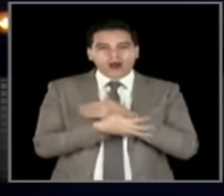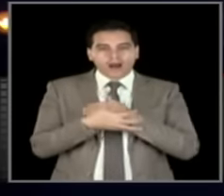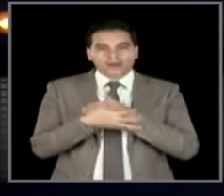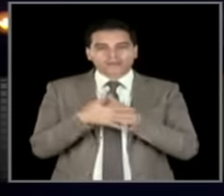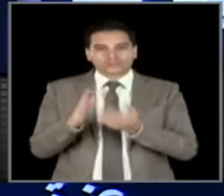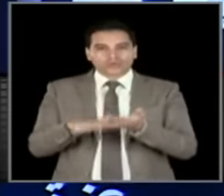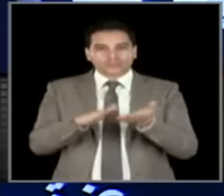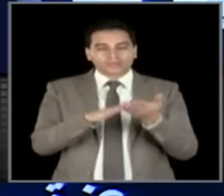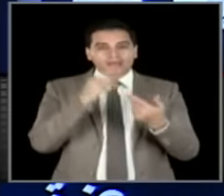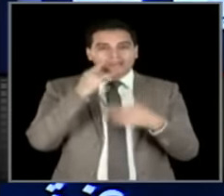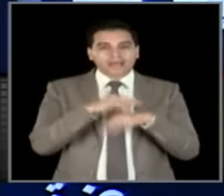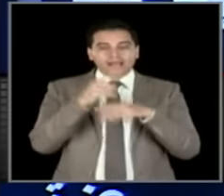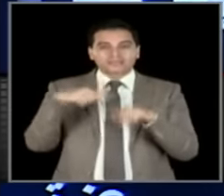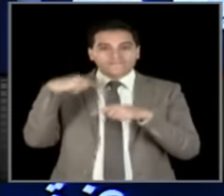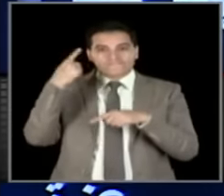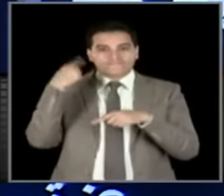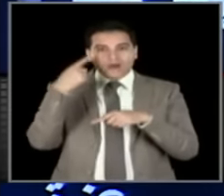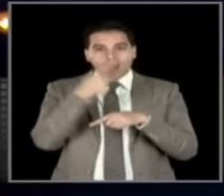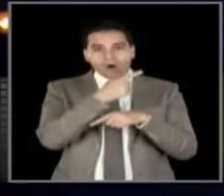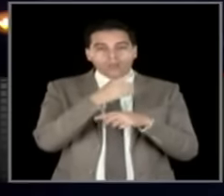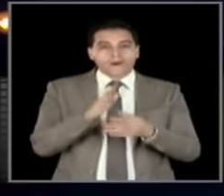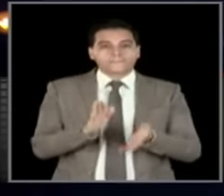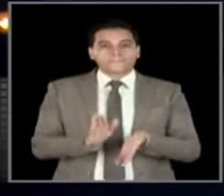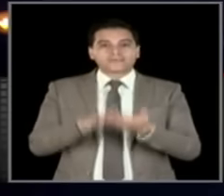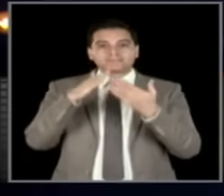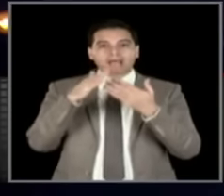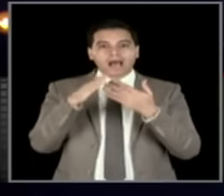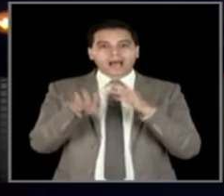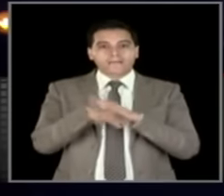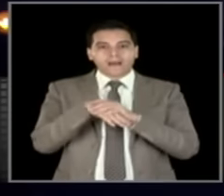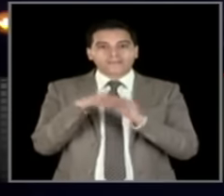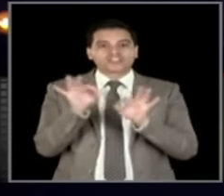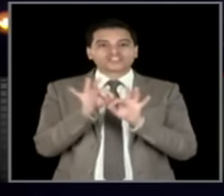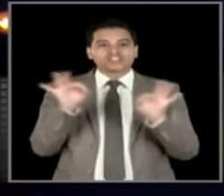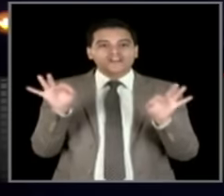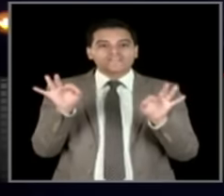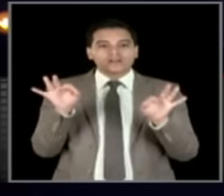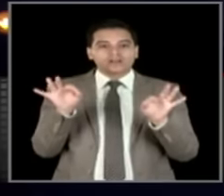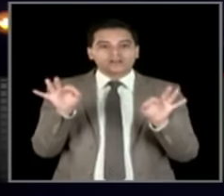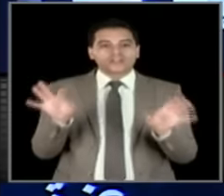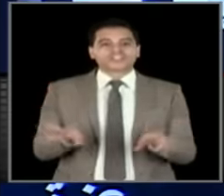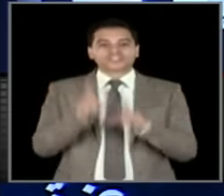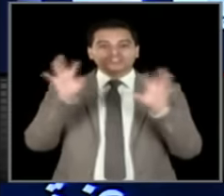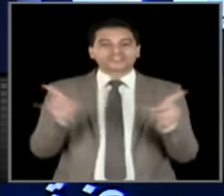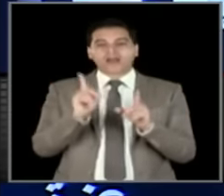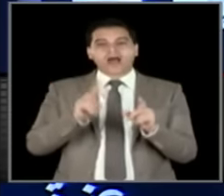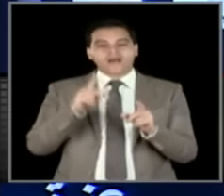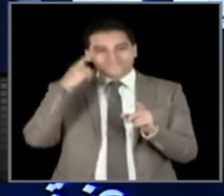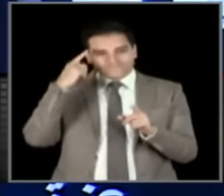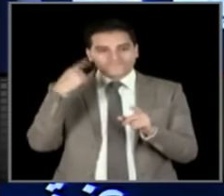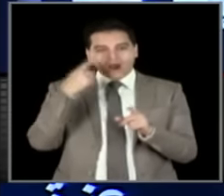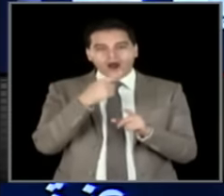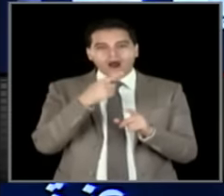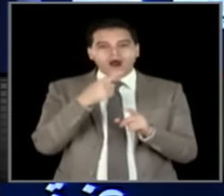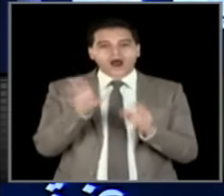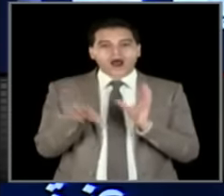إنه مبروك بيعالجهم بالمغناطيس بدل بخور الدجالين. إجابتك عز. توفيق